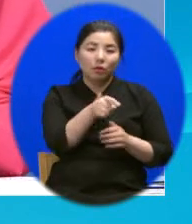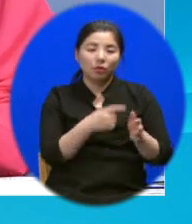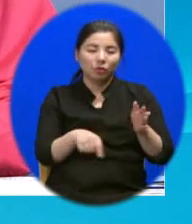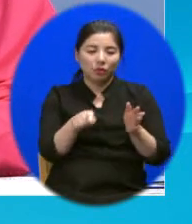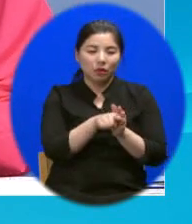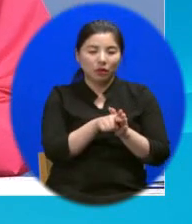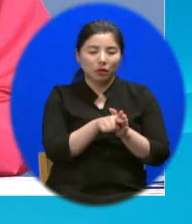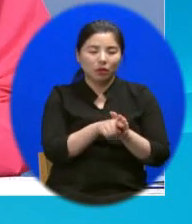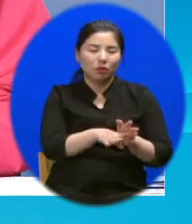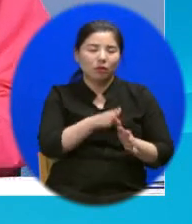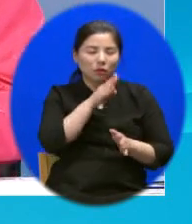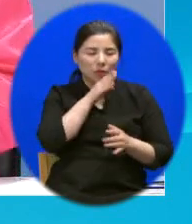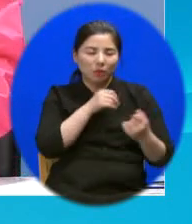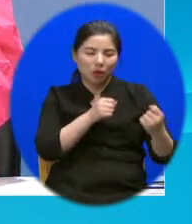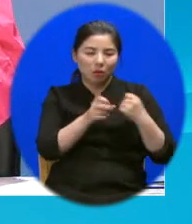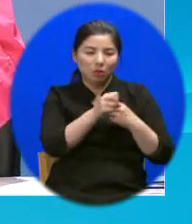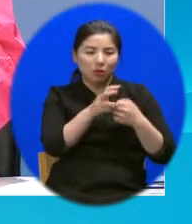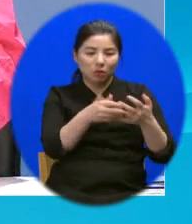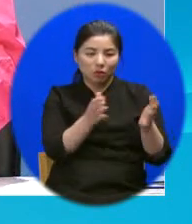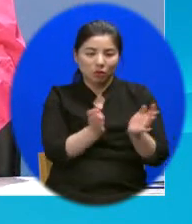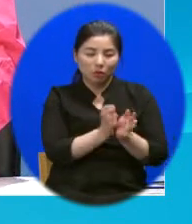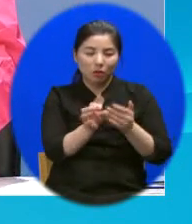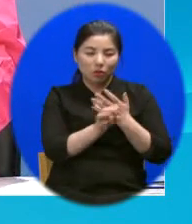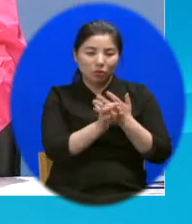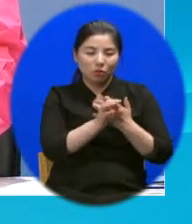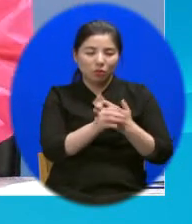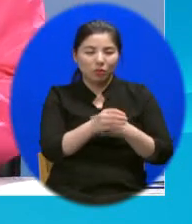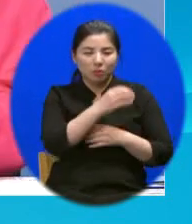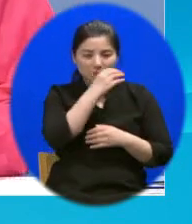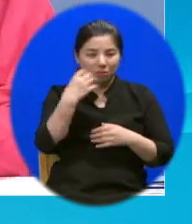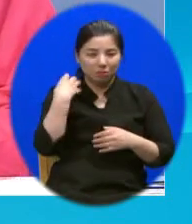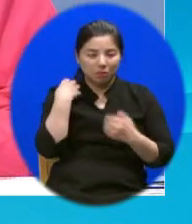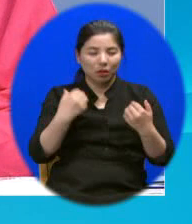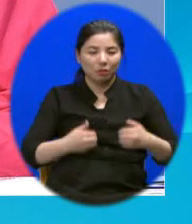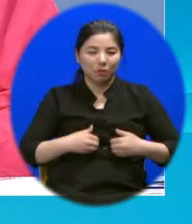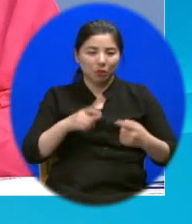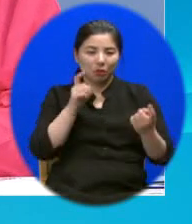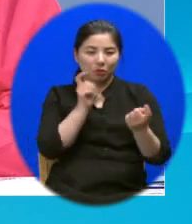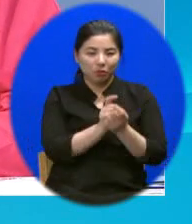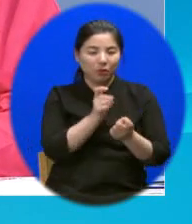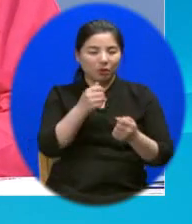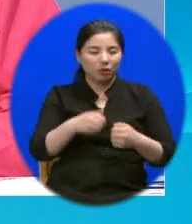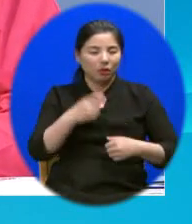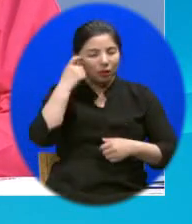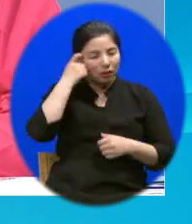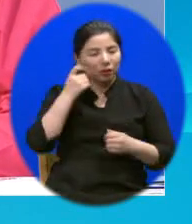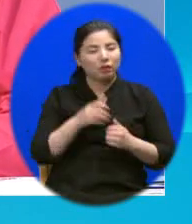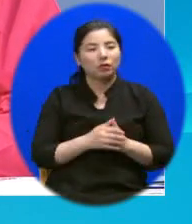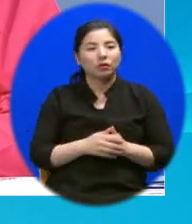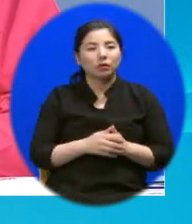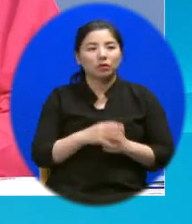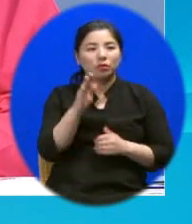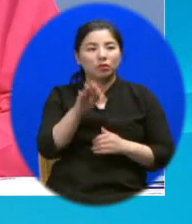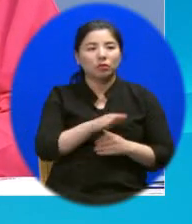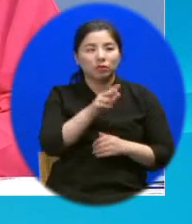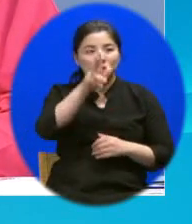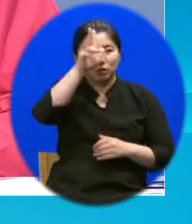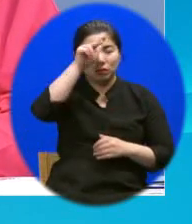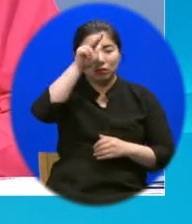위해서는 정말 힘 있는 여당 후보가 제 역할을 해야 될때가 이제 다 왔구나 하는 생각이 들구요 저희